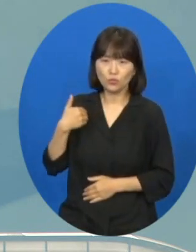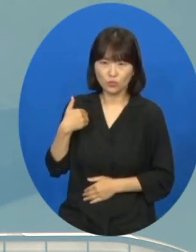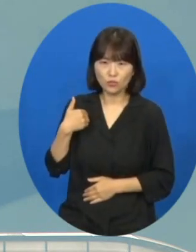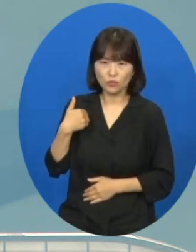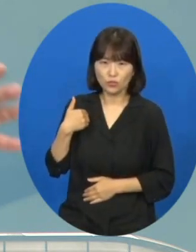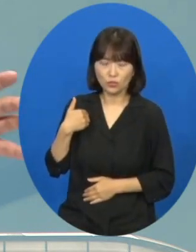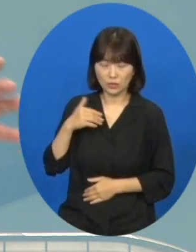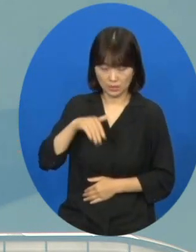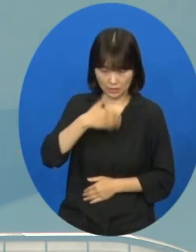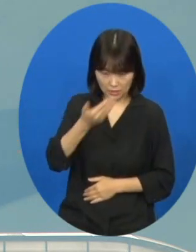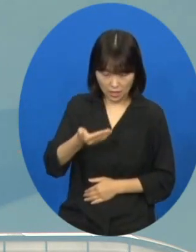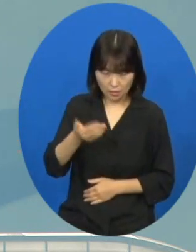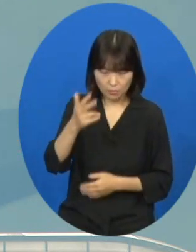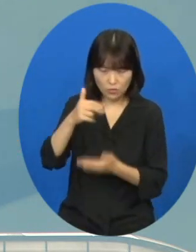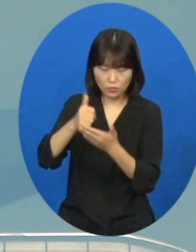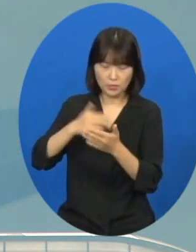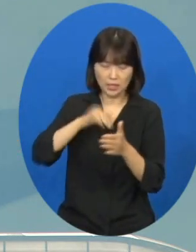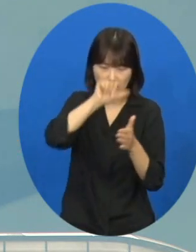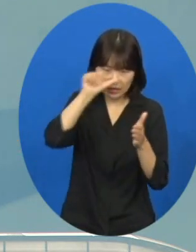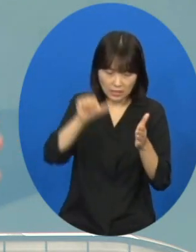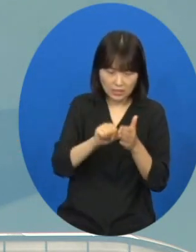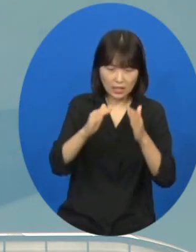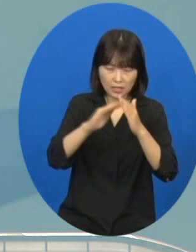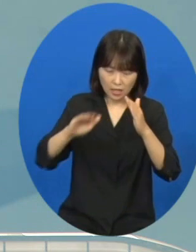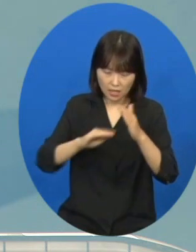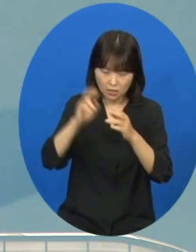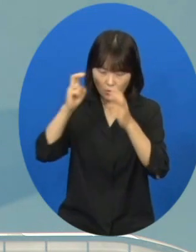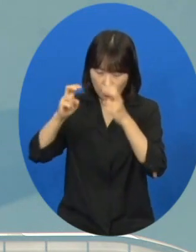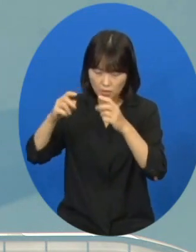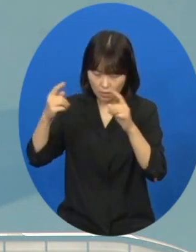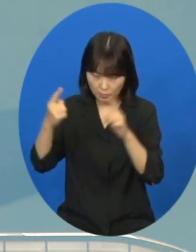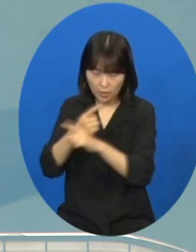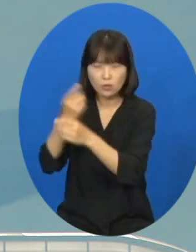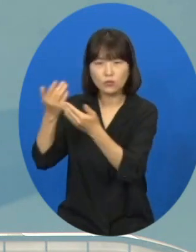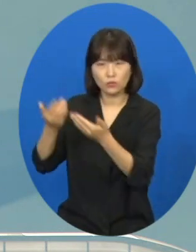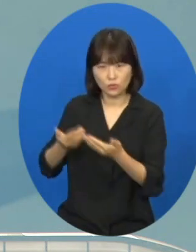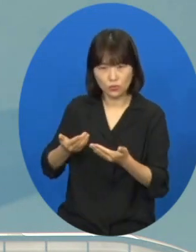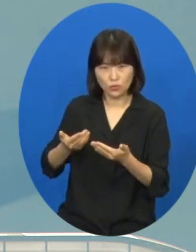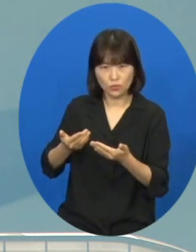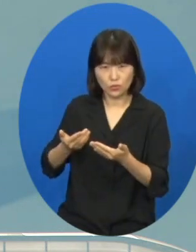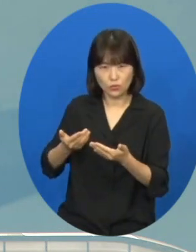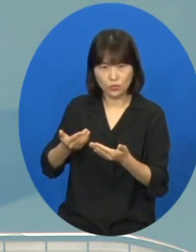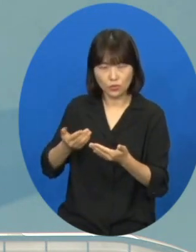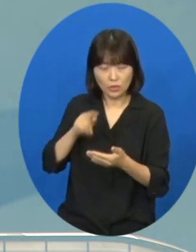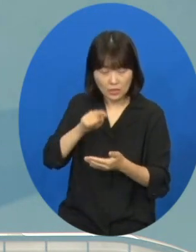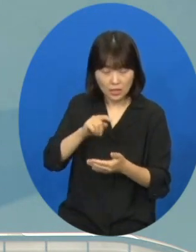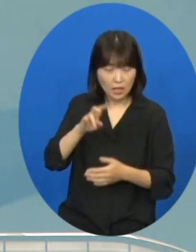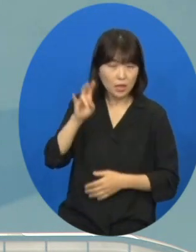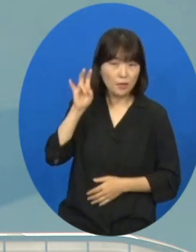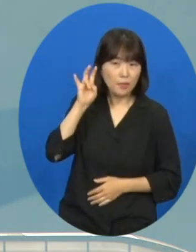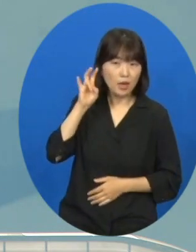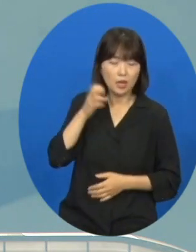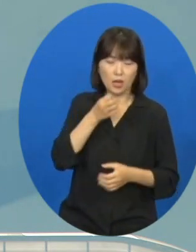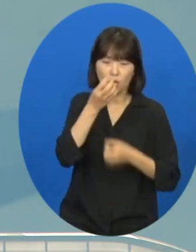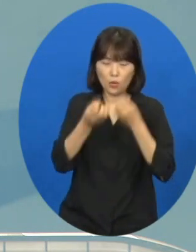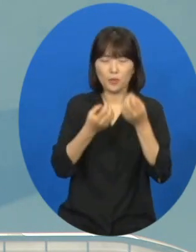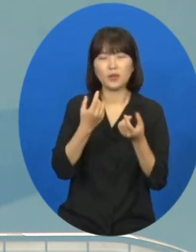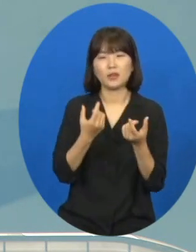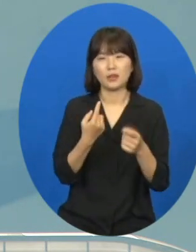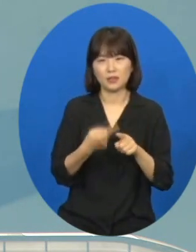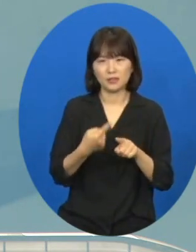내 인생을 바꾸시고 가정을 바꾸시고 일터를 바꾸시고, 그게 마리아의 고백이에요. 우리